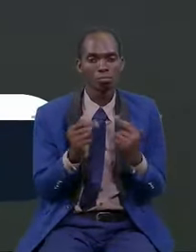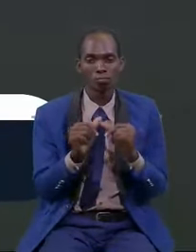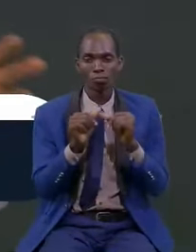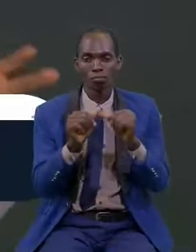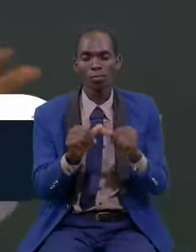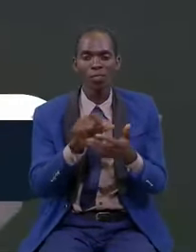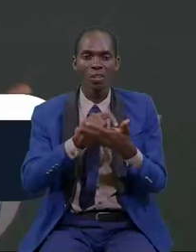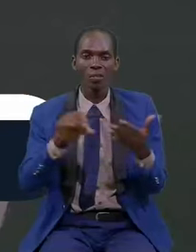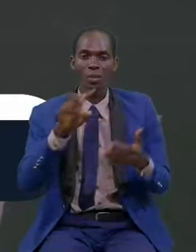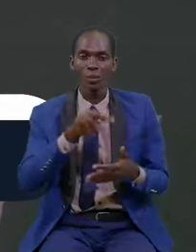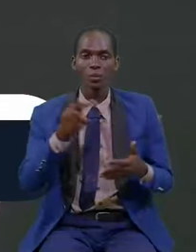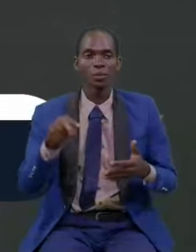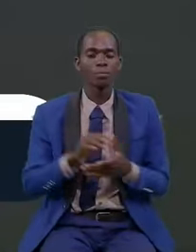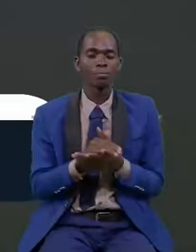22.